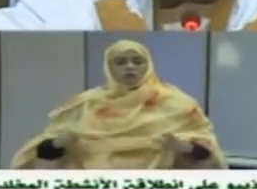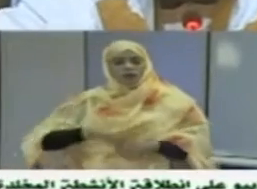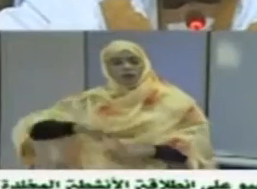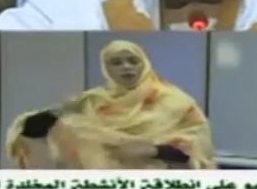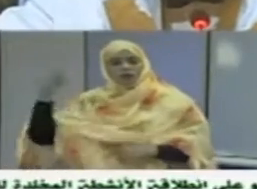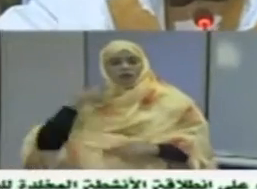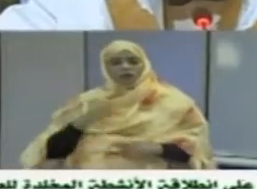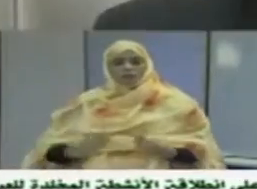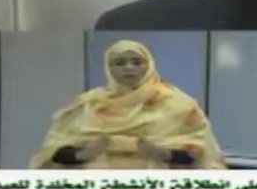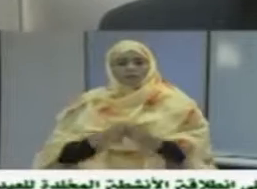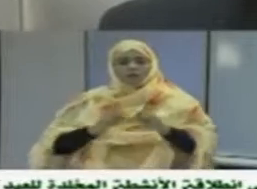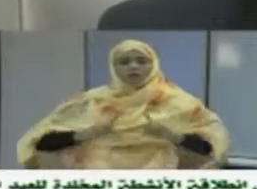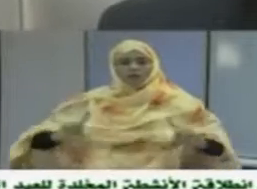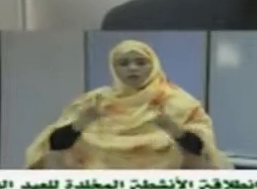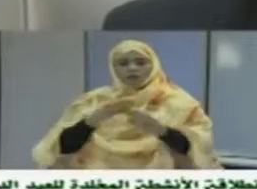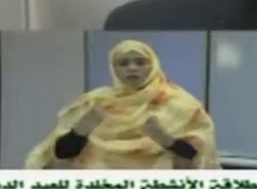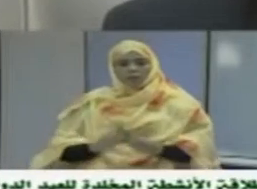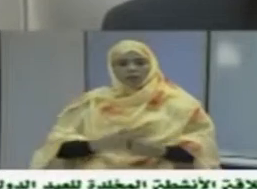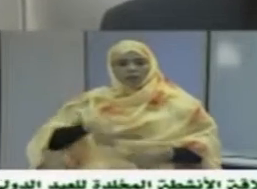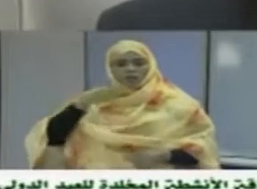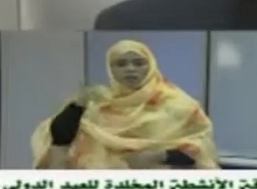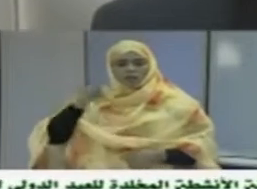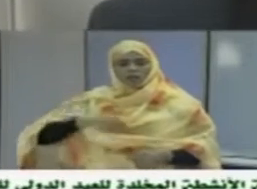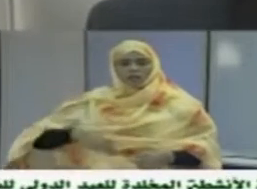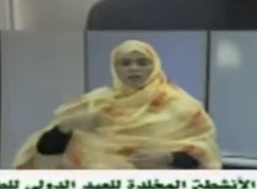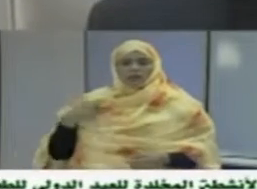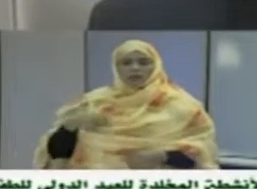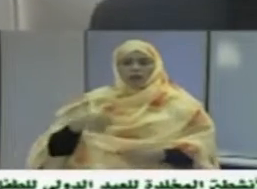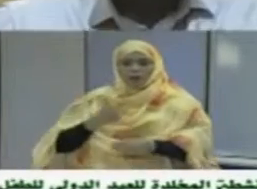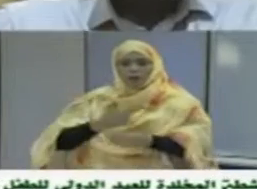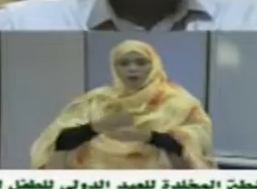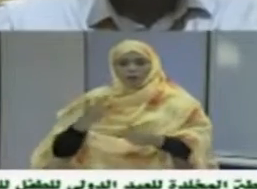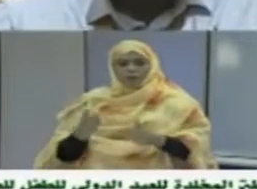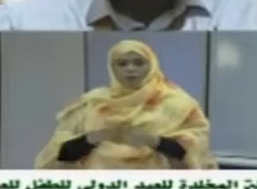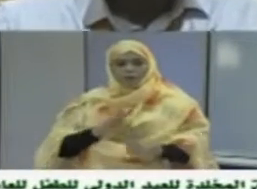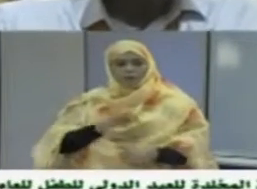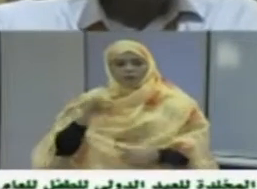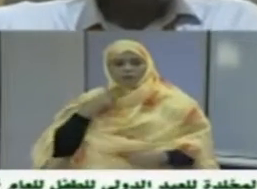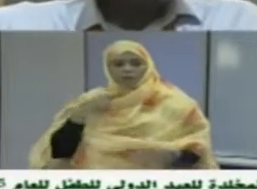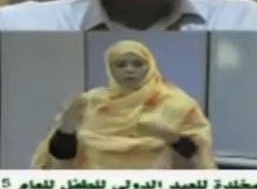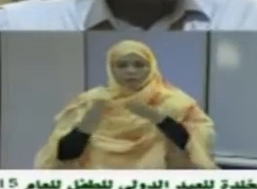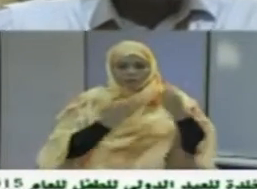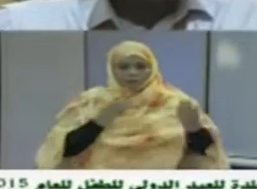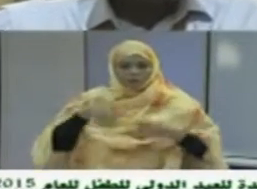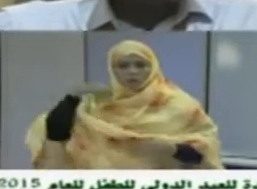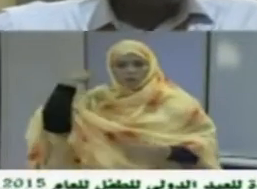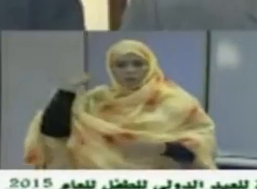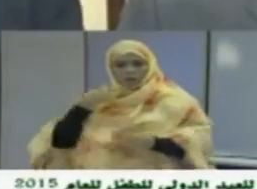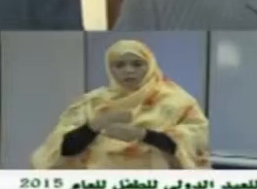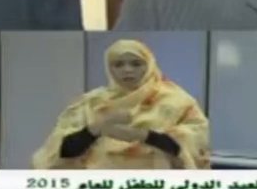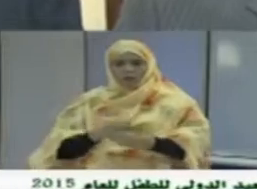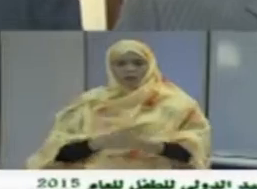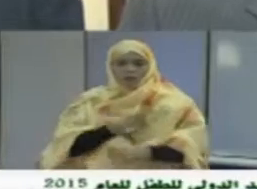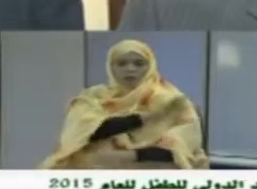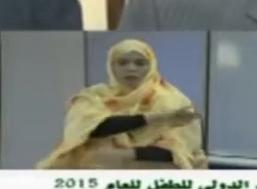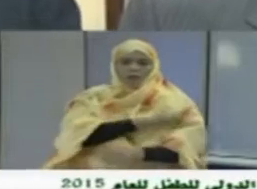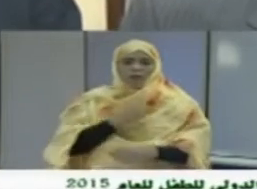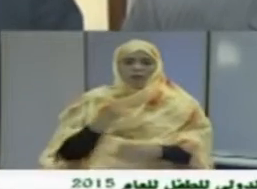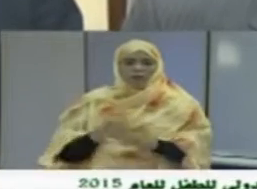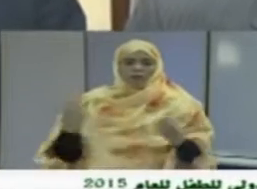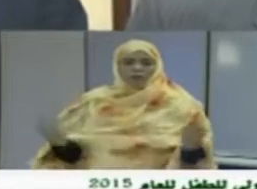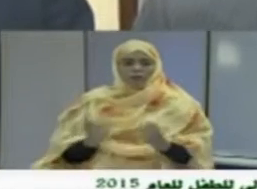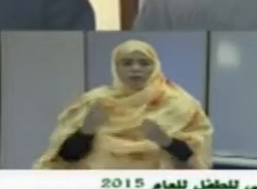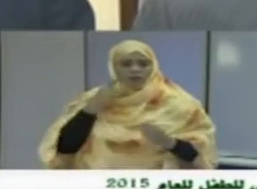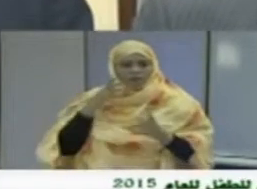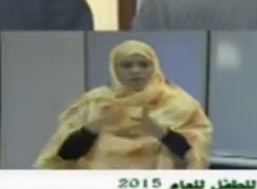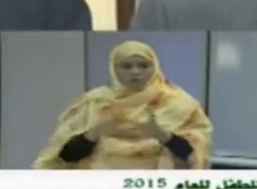تحت رئاسة النائب زين الأحمد الهادي رئيس اللجنة، ناقشت اللجنة مشروع ميزانية وزارة التشغيل والتكوين المهني. وقد شرح